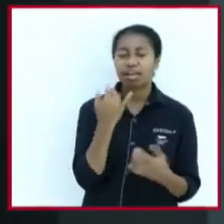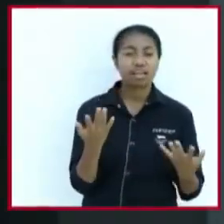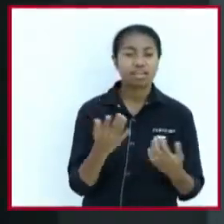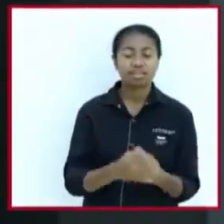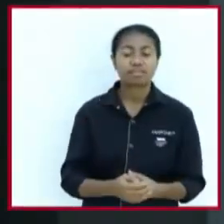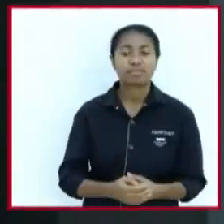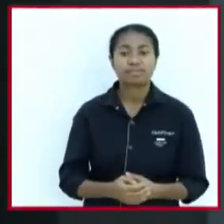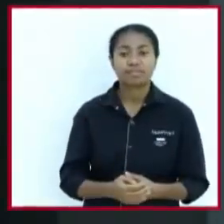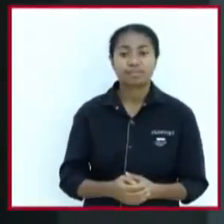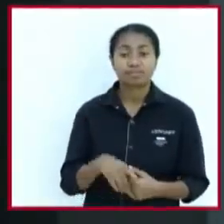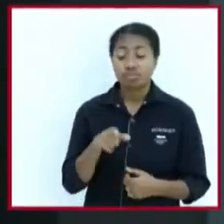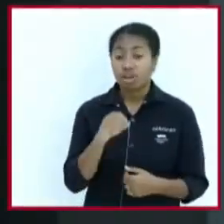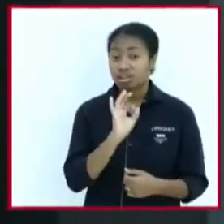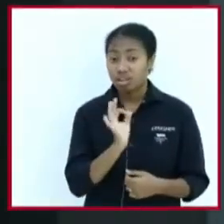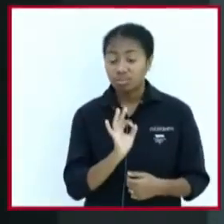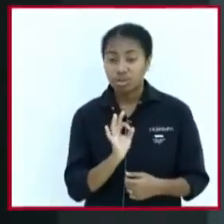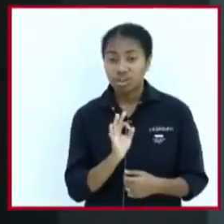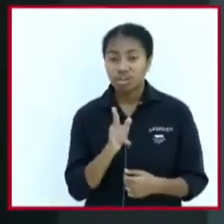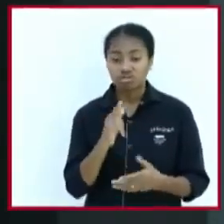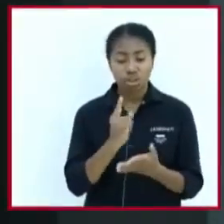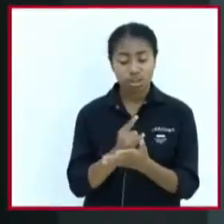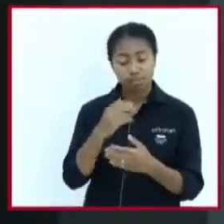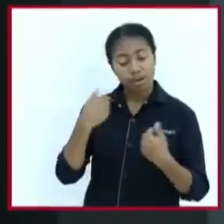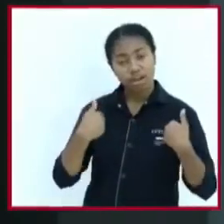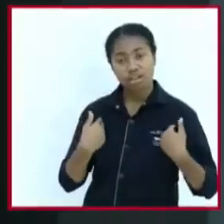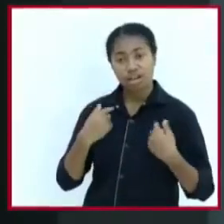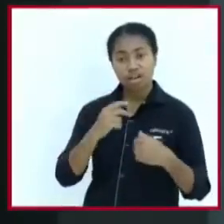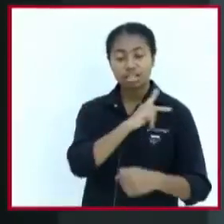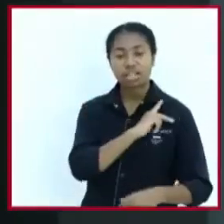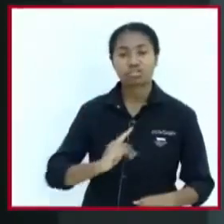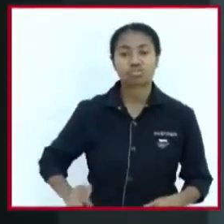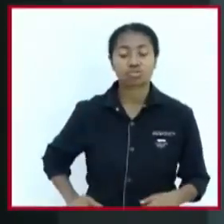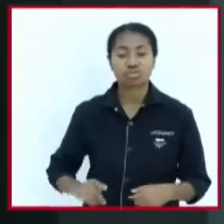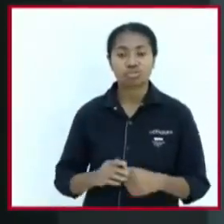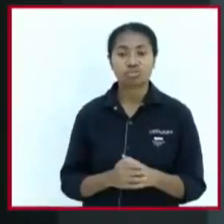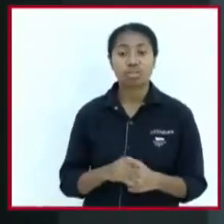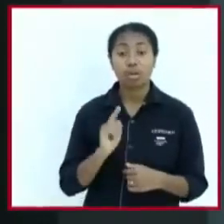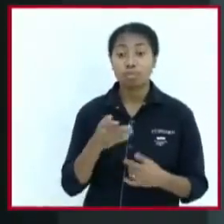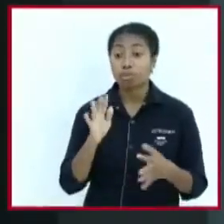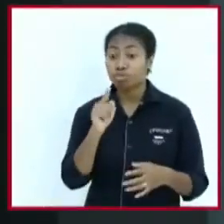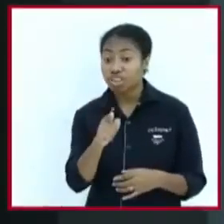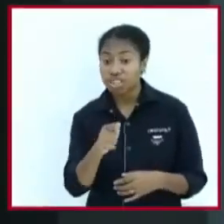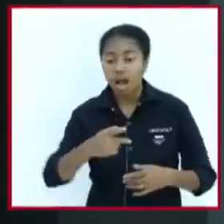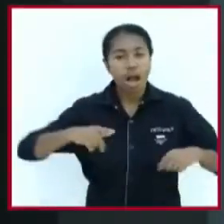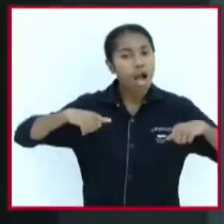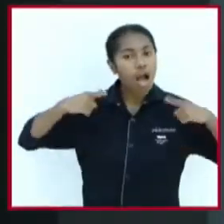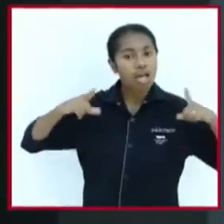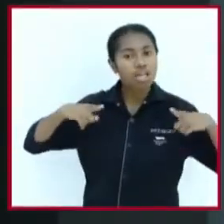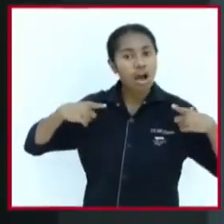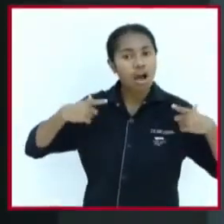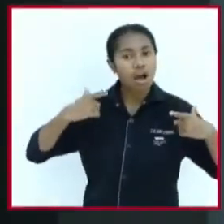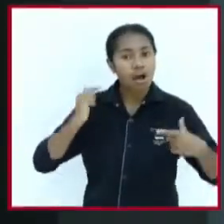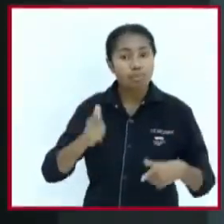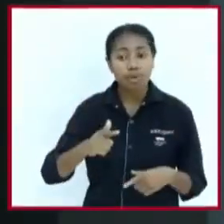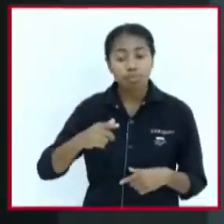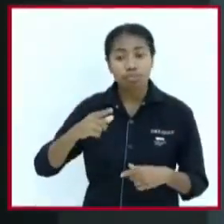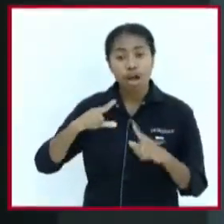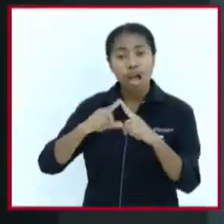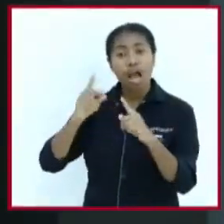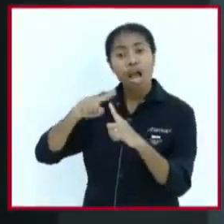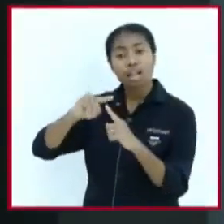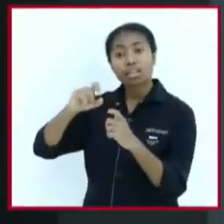ini sudah tidak boleh karep tetap pada prinsip biarpun Ahmad kaya biarpun asister kenal